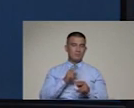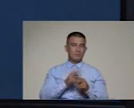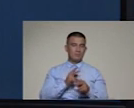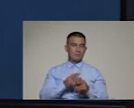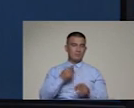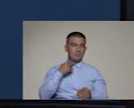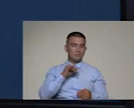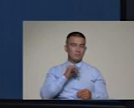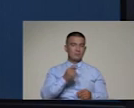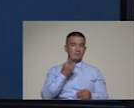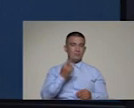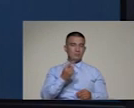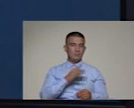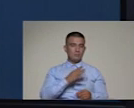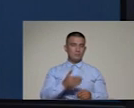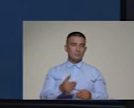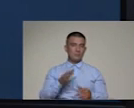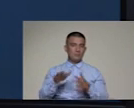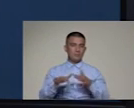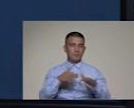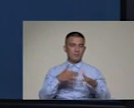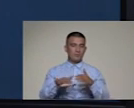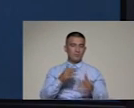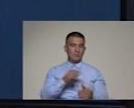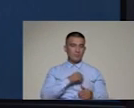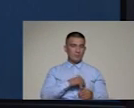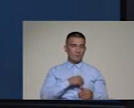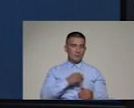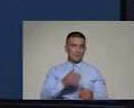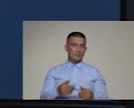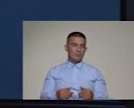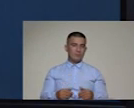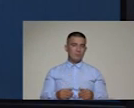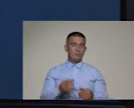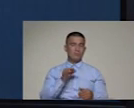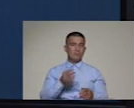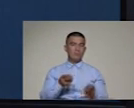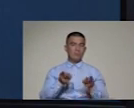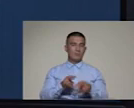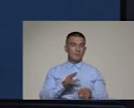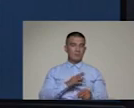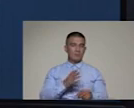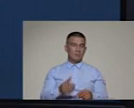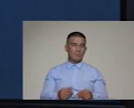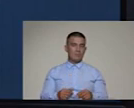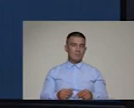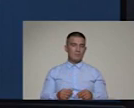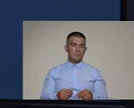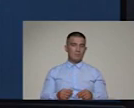soni bittani tashkil etyapti suyuq holatda. Endi qolgan, ya'ni